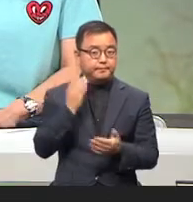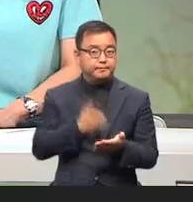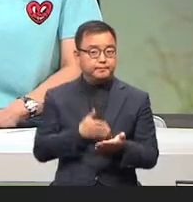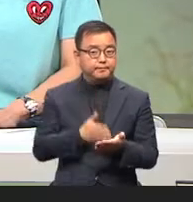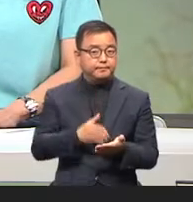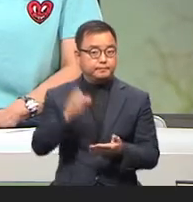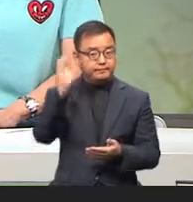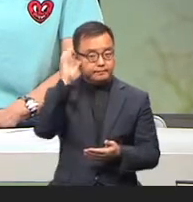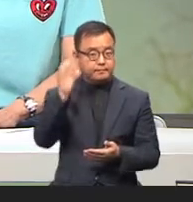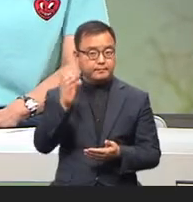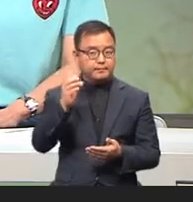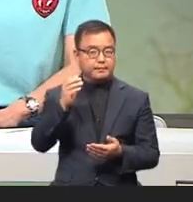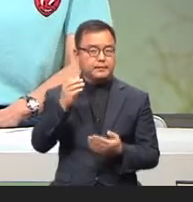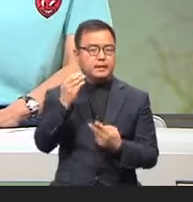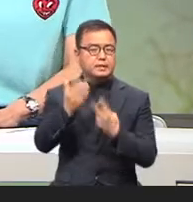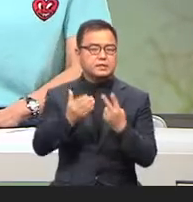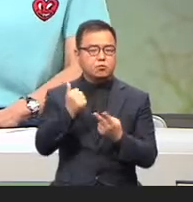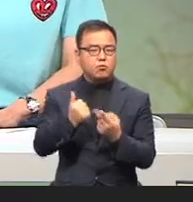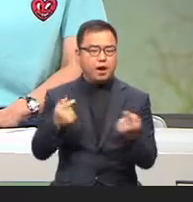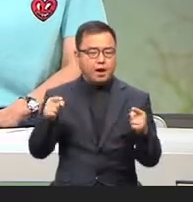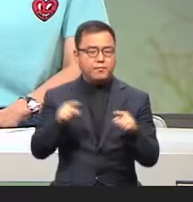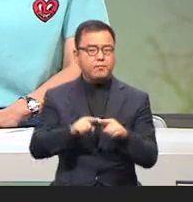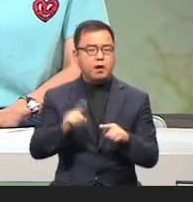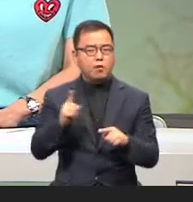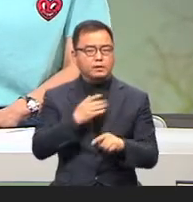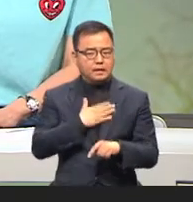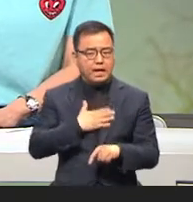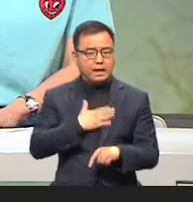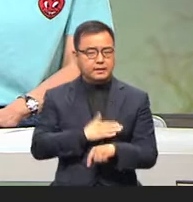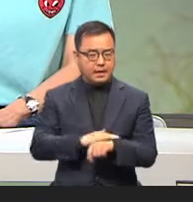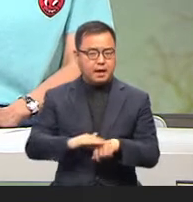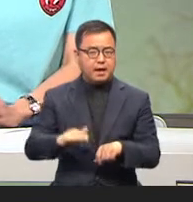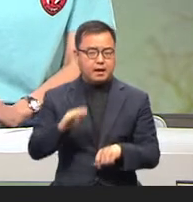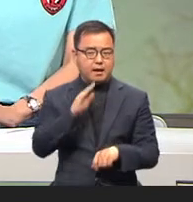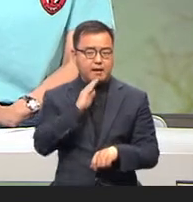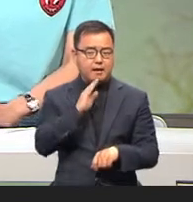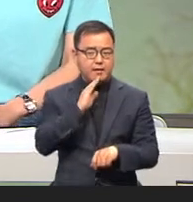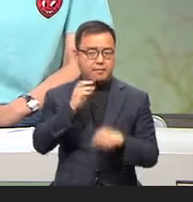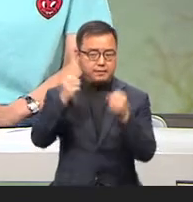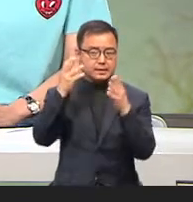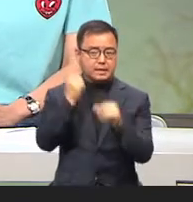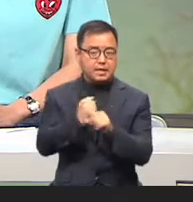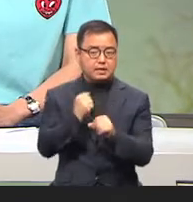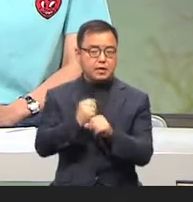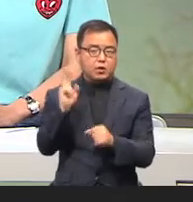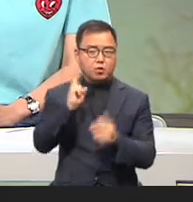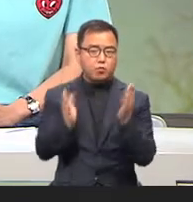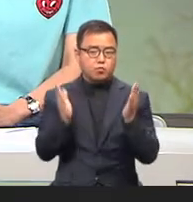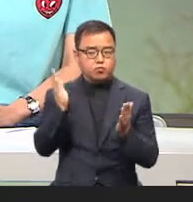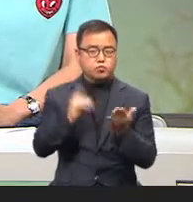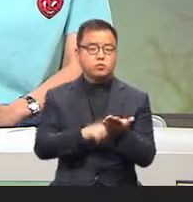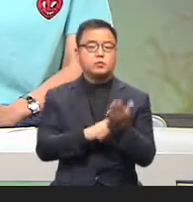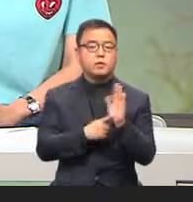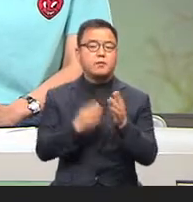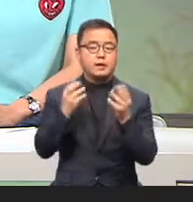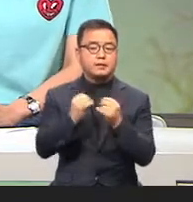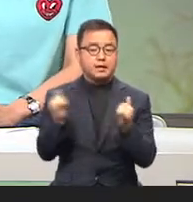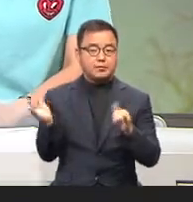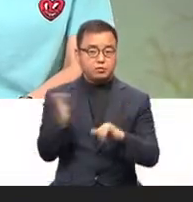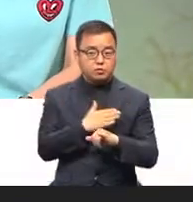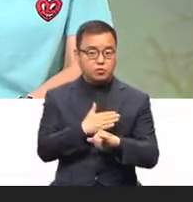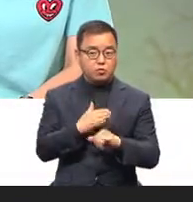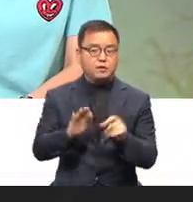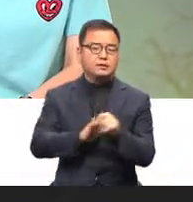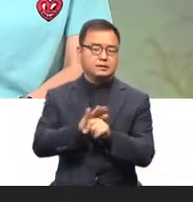굉장히 기대됩니다 신과함께 너무나도 잘 알려진 작품인데 창자가 묵으로 나와서 이미 많은 사람들의 또 사랑을 받고 있지